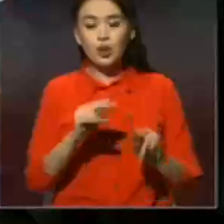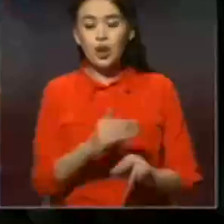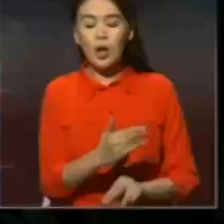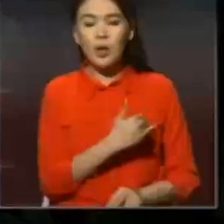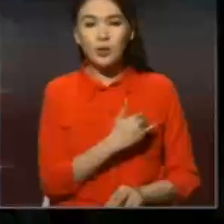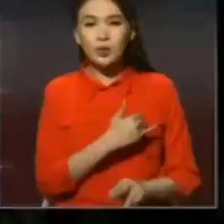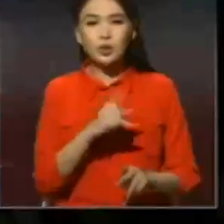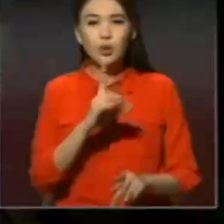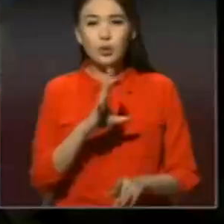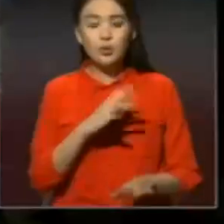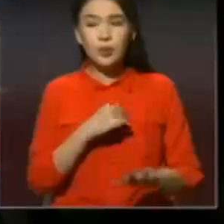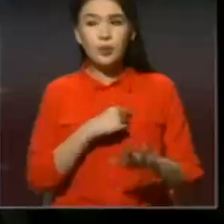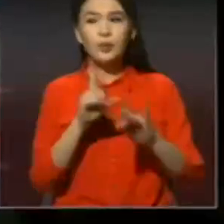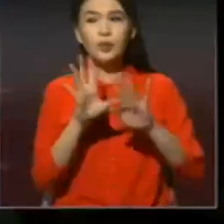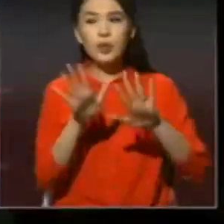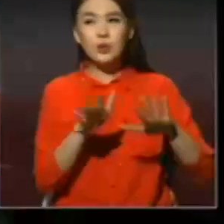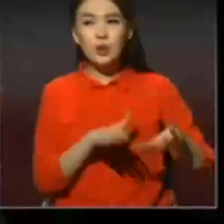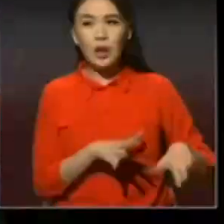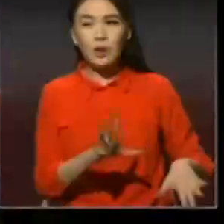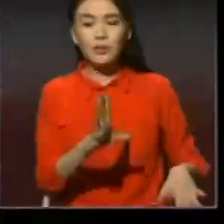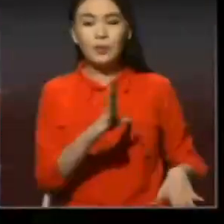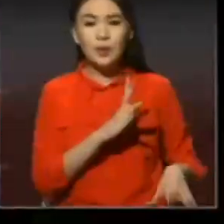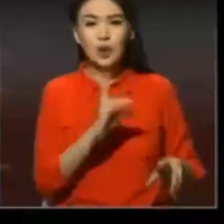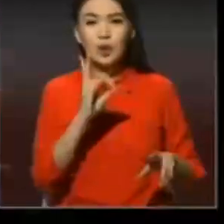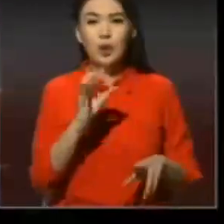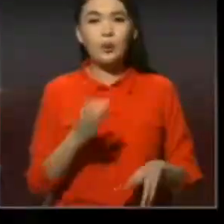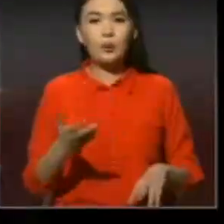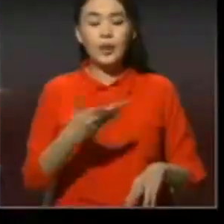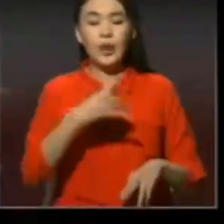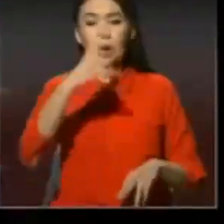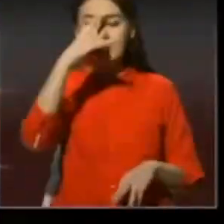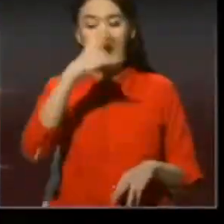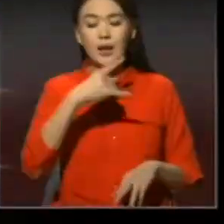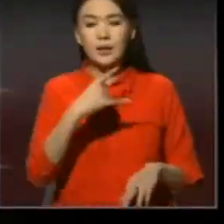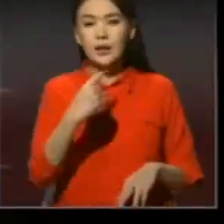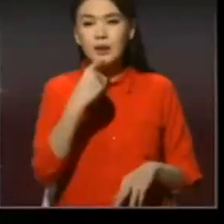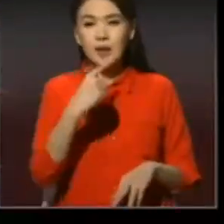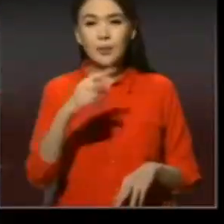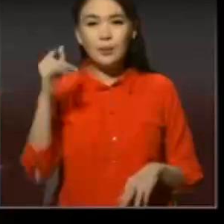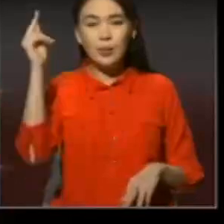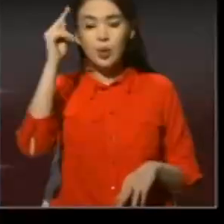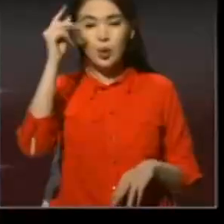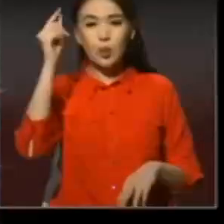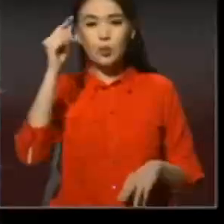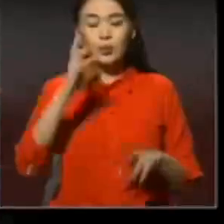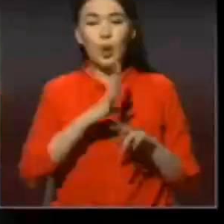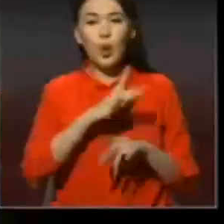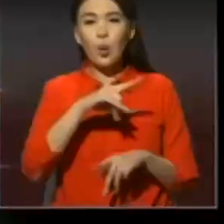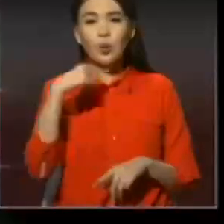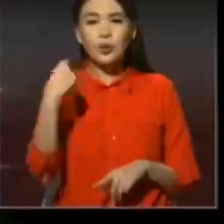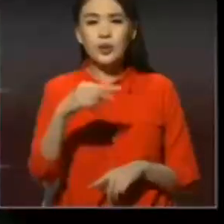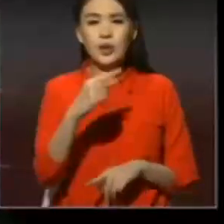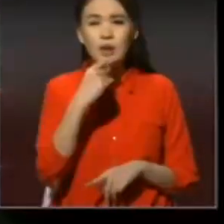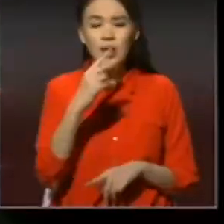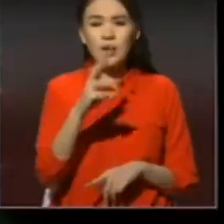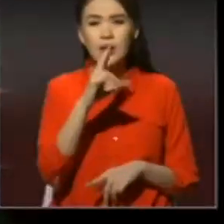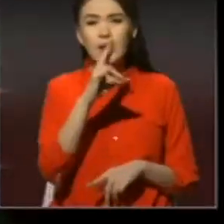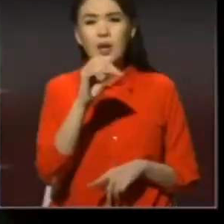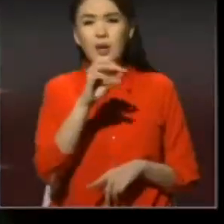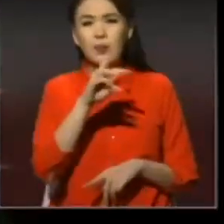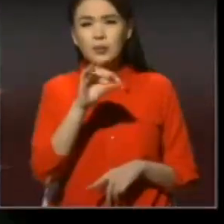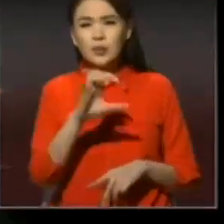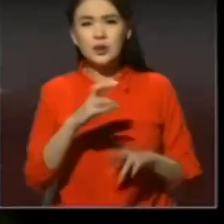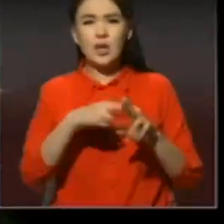ол жүйеден өттім, бірақ мен қазақ тілінде білім алғаным менің орыс тілінде сөйлеуіме, немістің тілін,